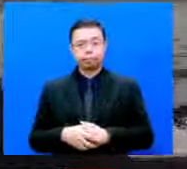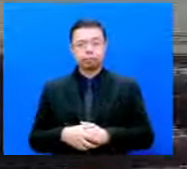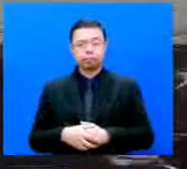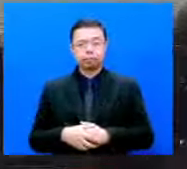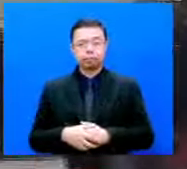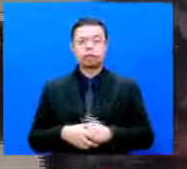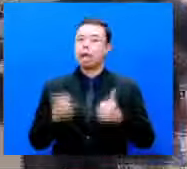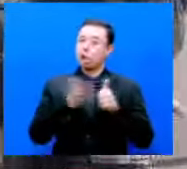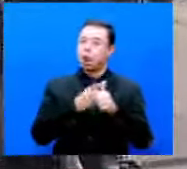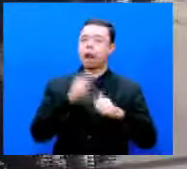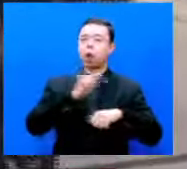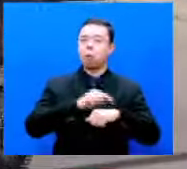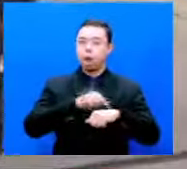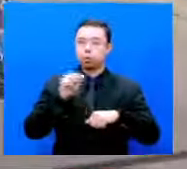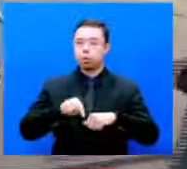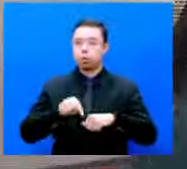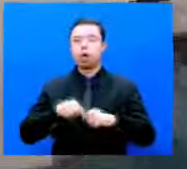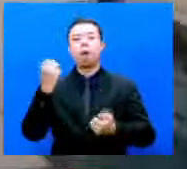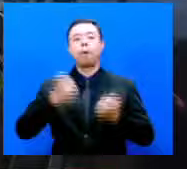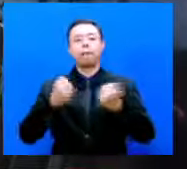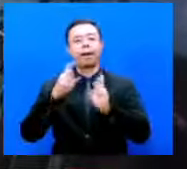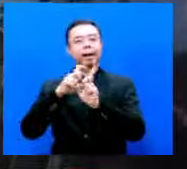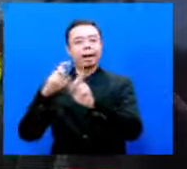Insiden bermula saat kendaraan dengan nomor polisi